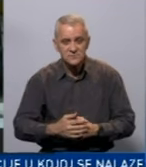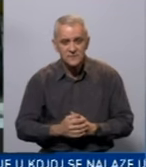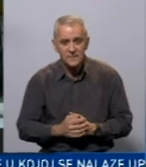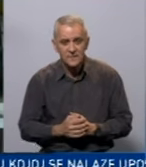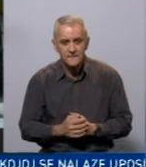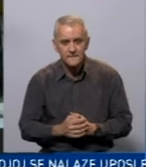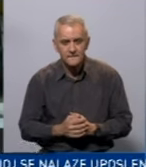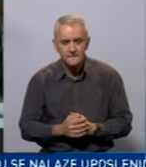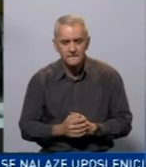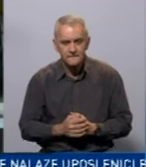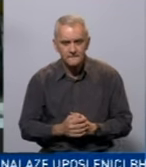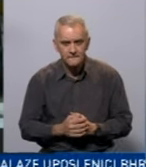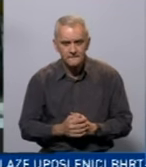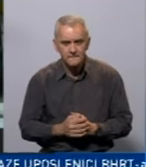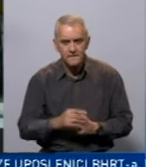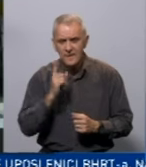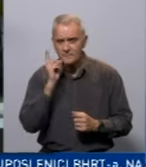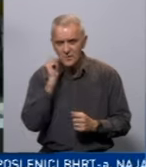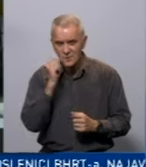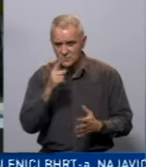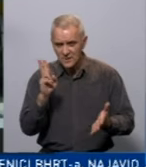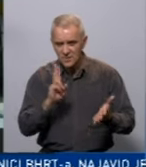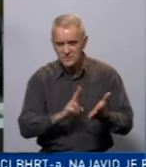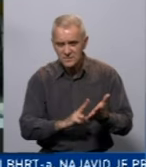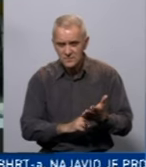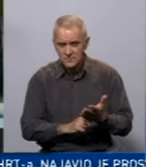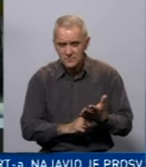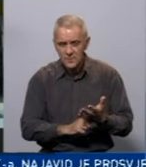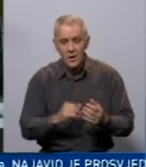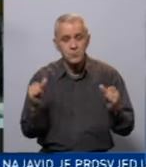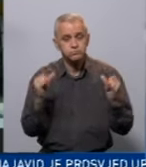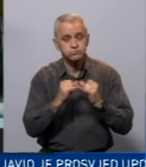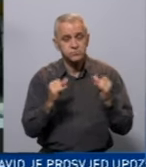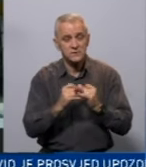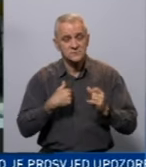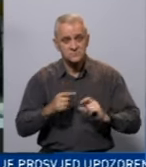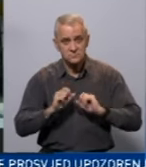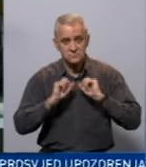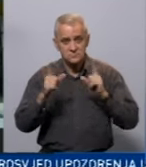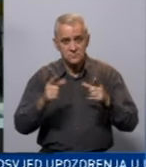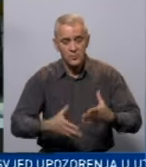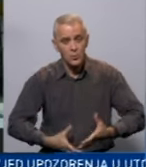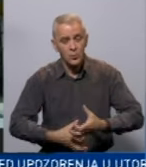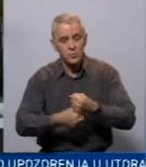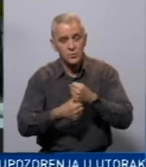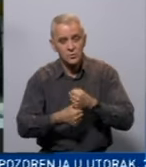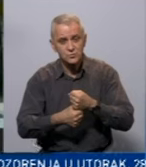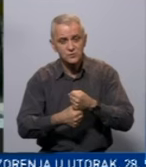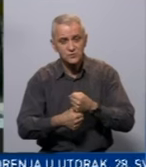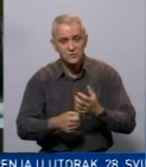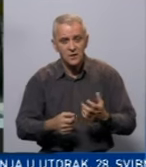mi kao inicijativa Mladih za ljudska prava zapravo poslali jedno pismo podrške tekstu te rezolucije koji